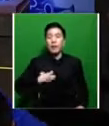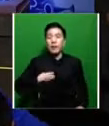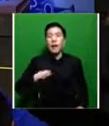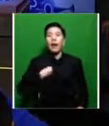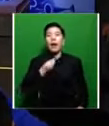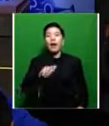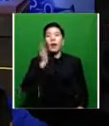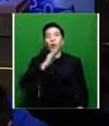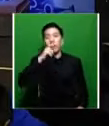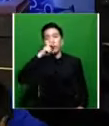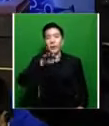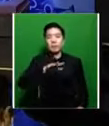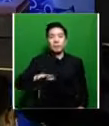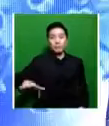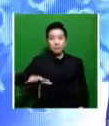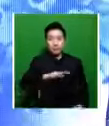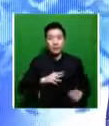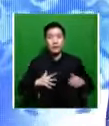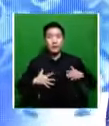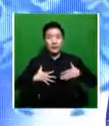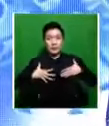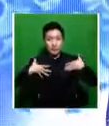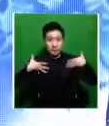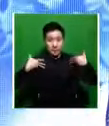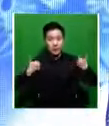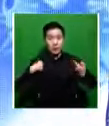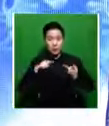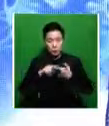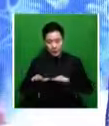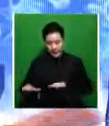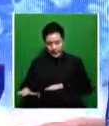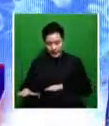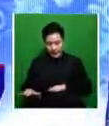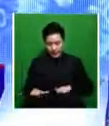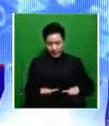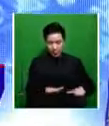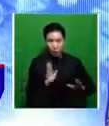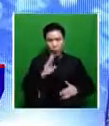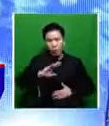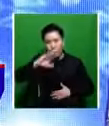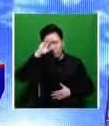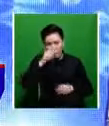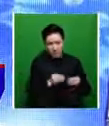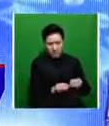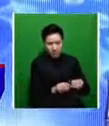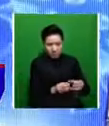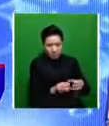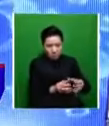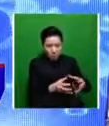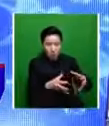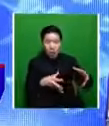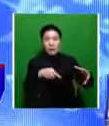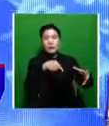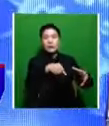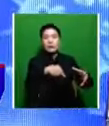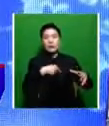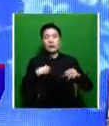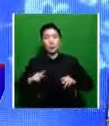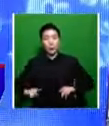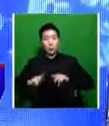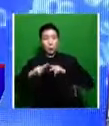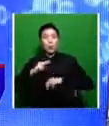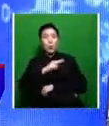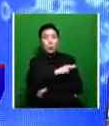ใจนะครับว่ามาตรการในการเตรียมสำหรับหากมีผู้ป่วยมากขึ้นเนี่ยนะครับทางกระทรวงสาธารณสุขก็